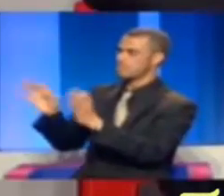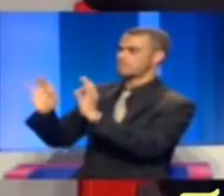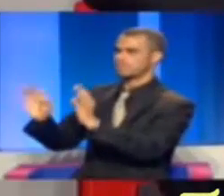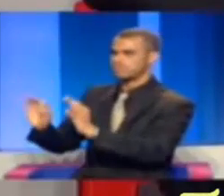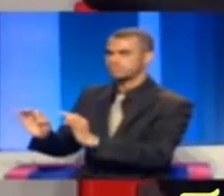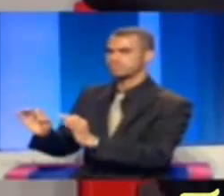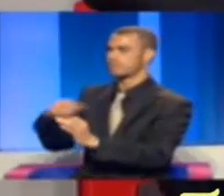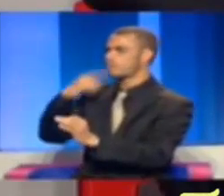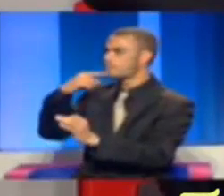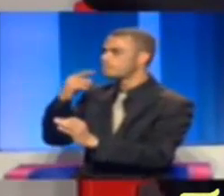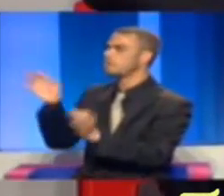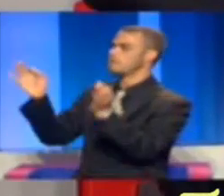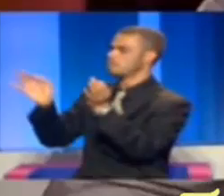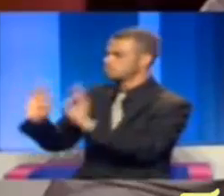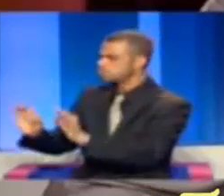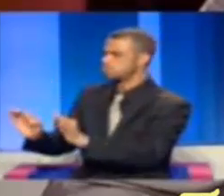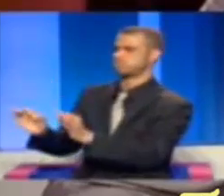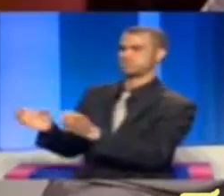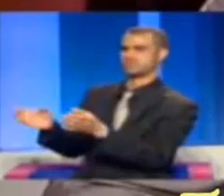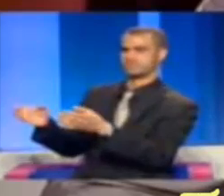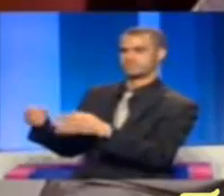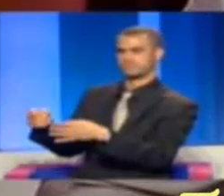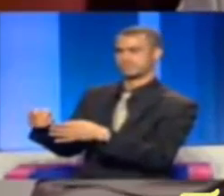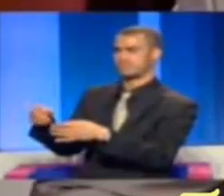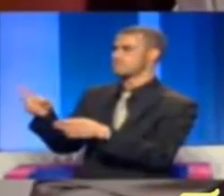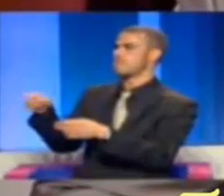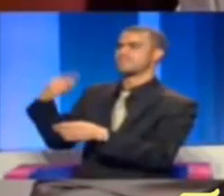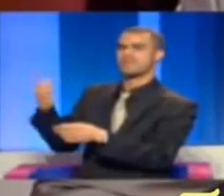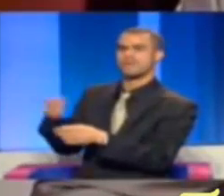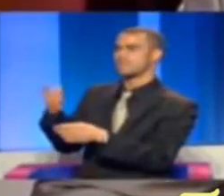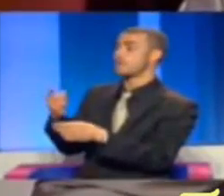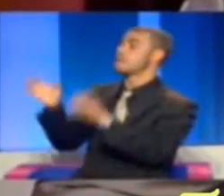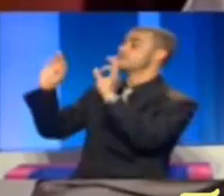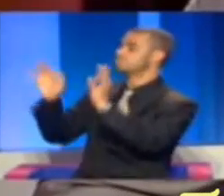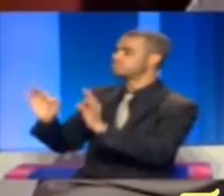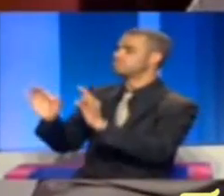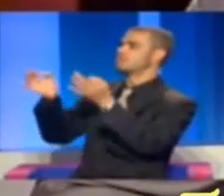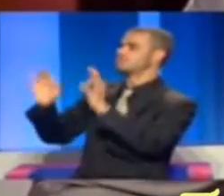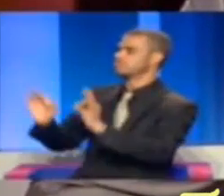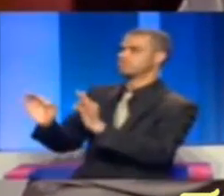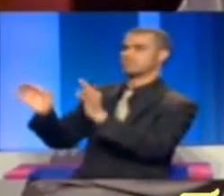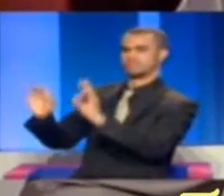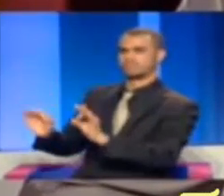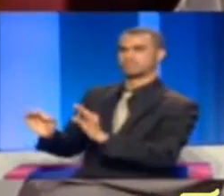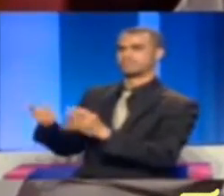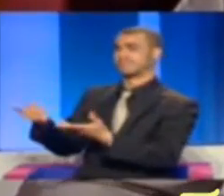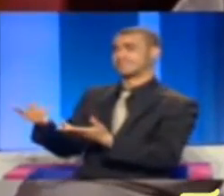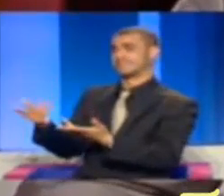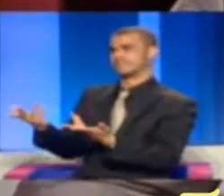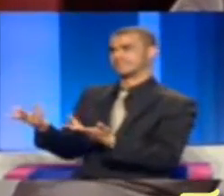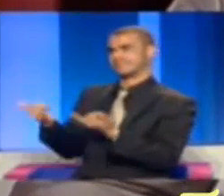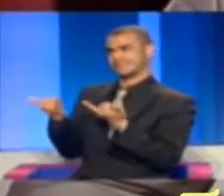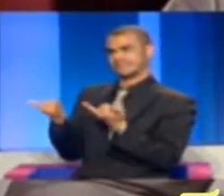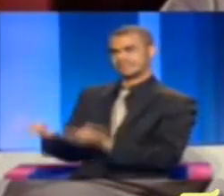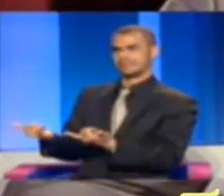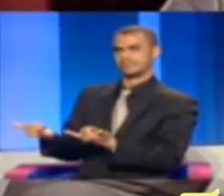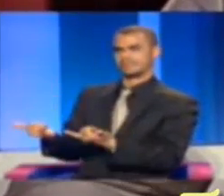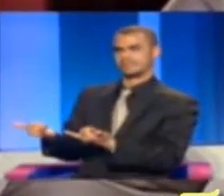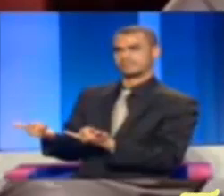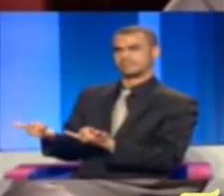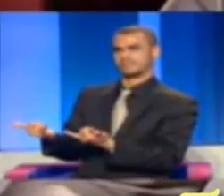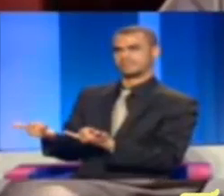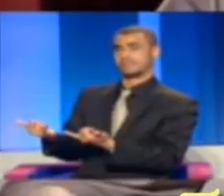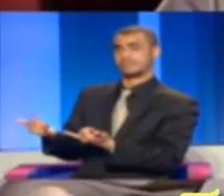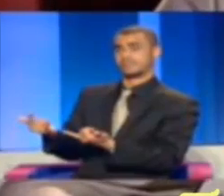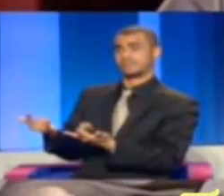ما كيفهموش، اللي ما كيتكلموش، دائما سو ديفينيس بار نيغاسيون. وبالتالي هذا نوع من من من من,